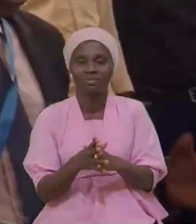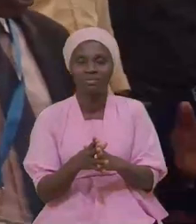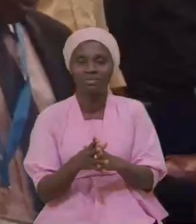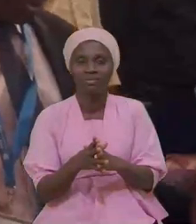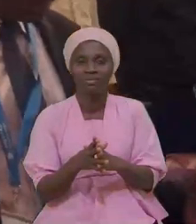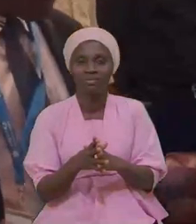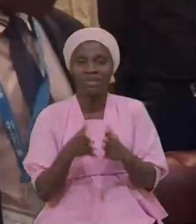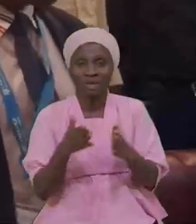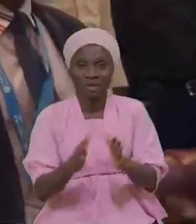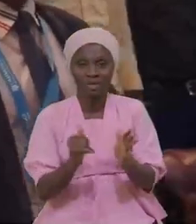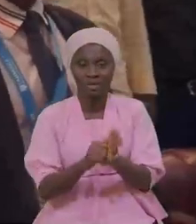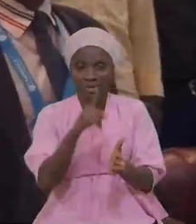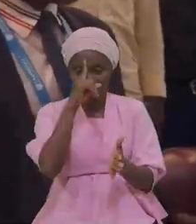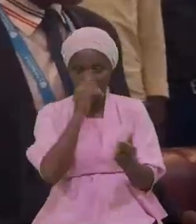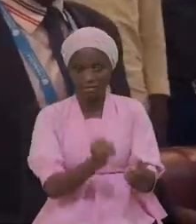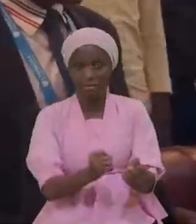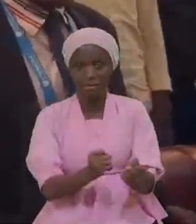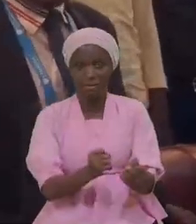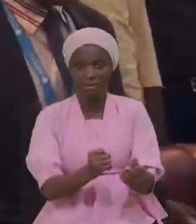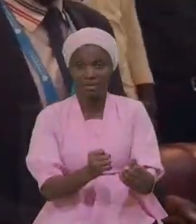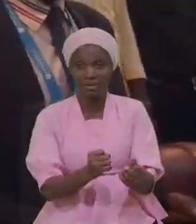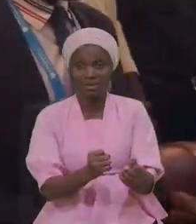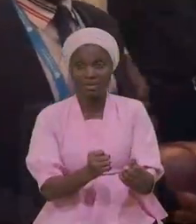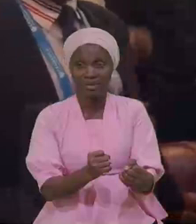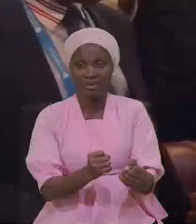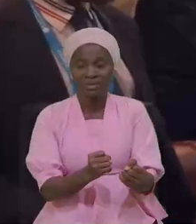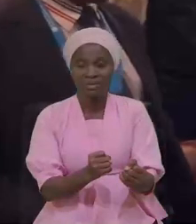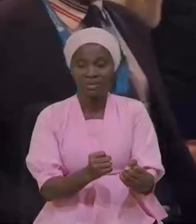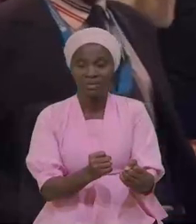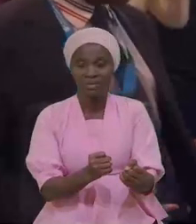Que cette foi est